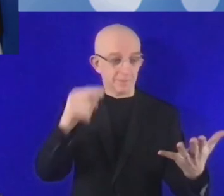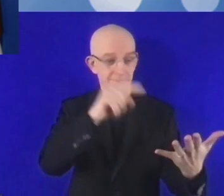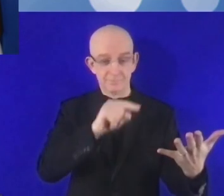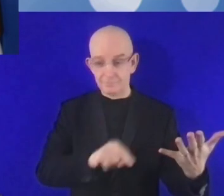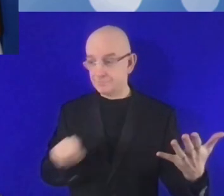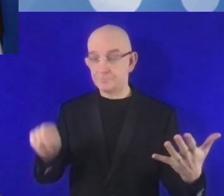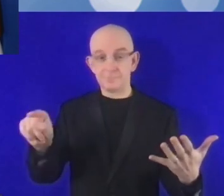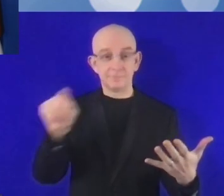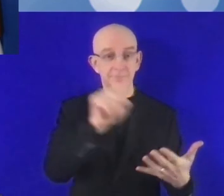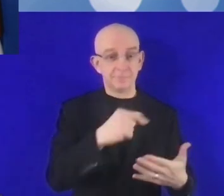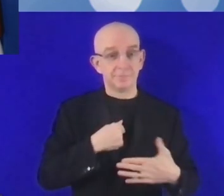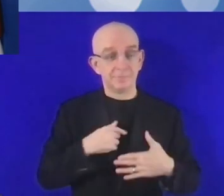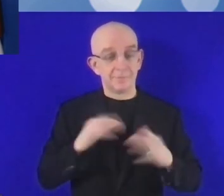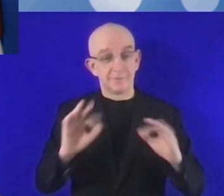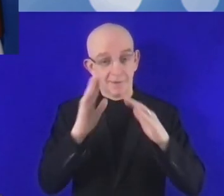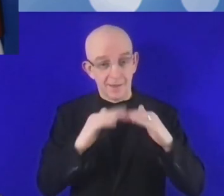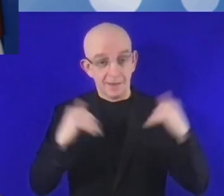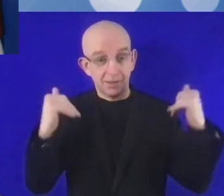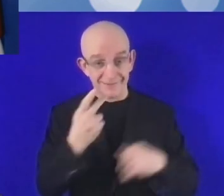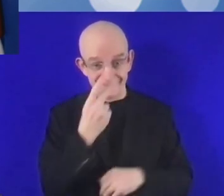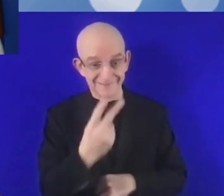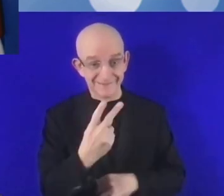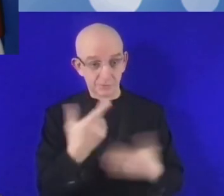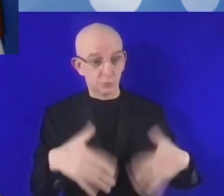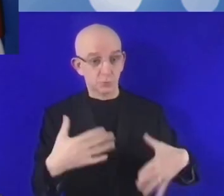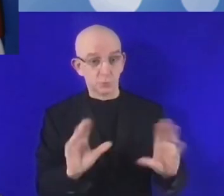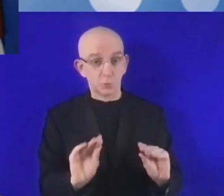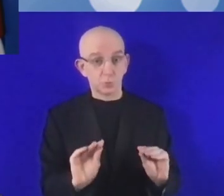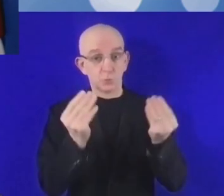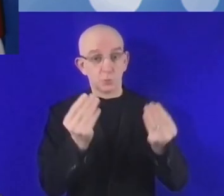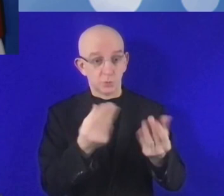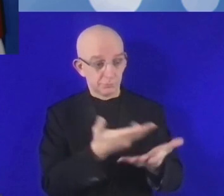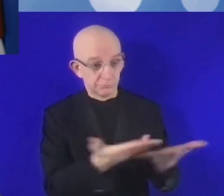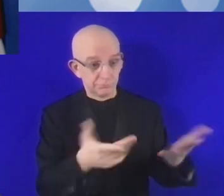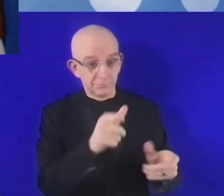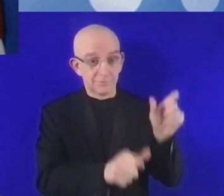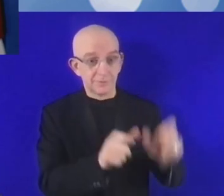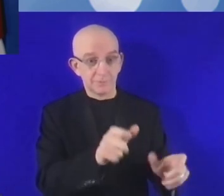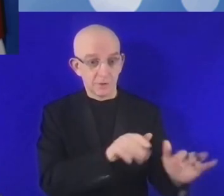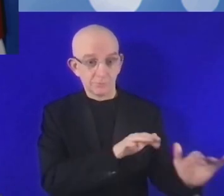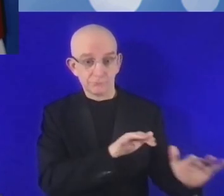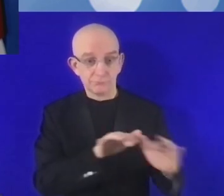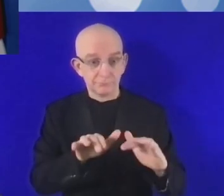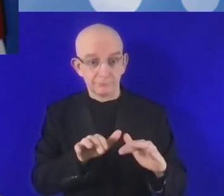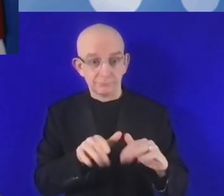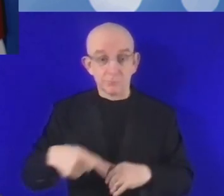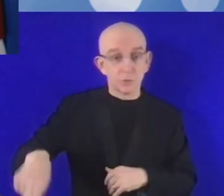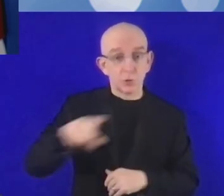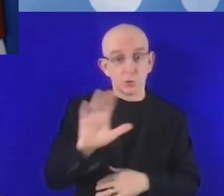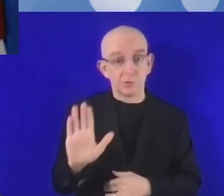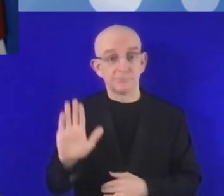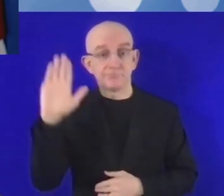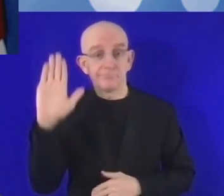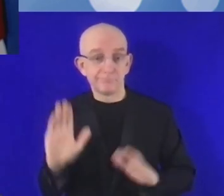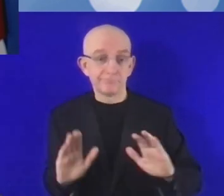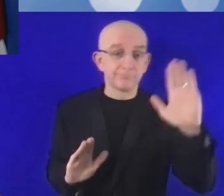的的人口的家，而且我希望大家能够看到这个创新